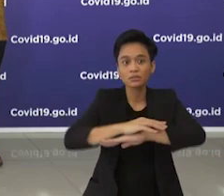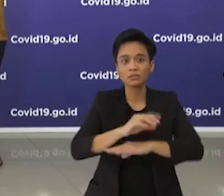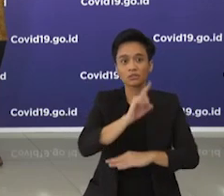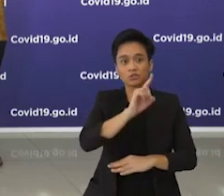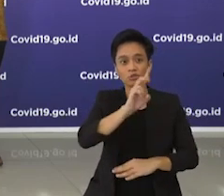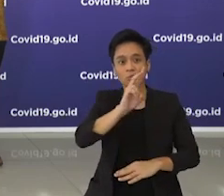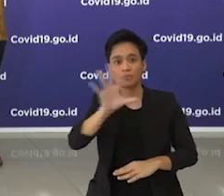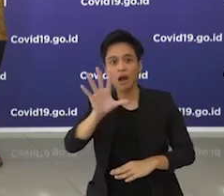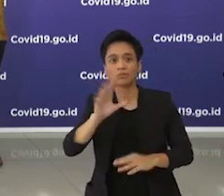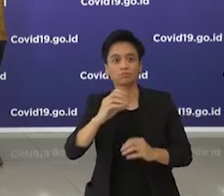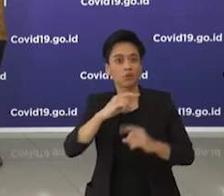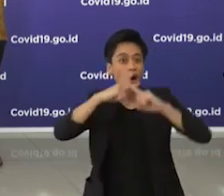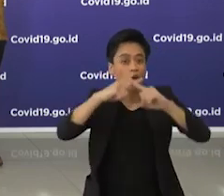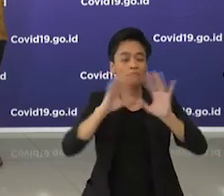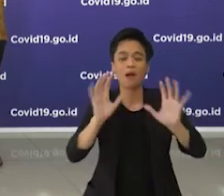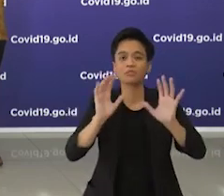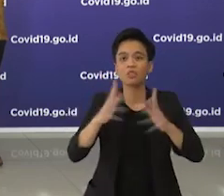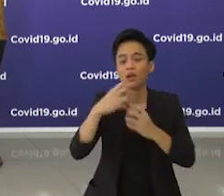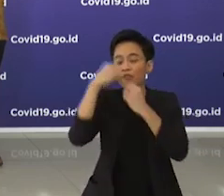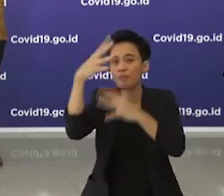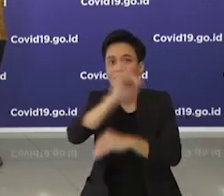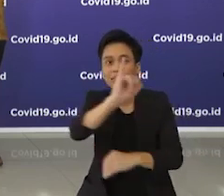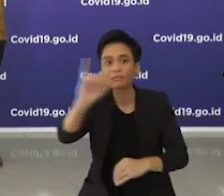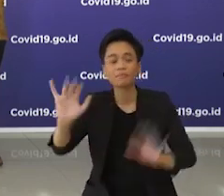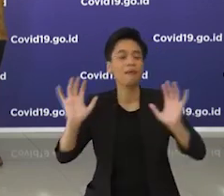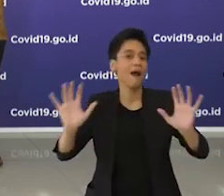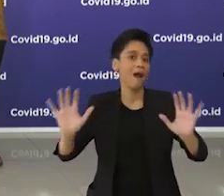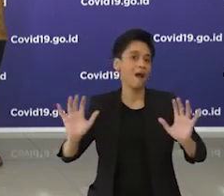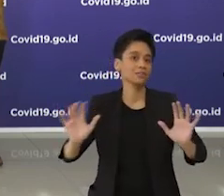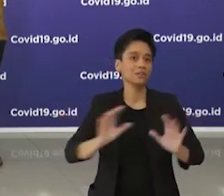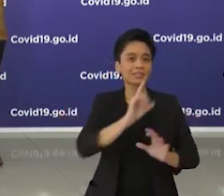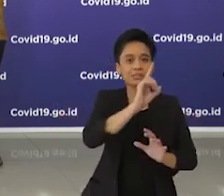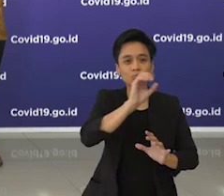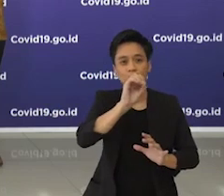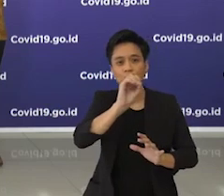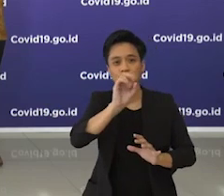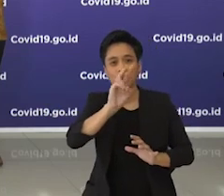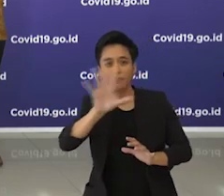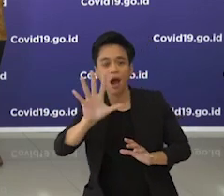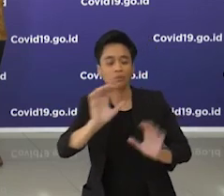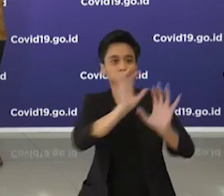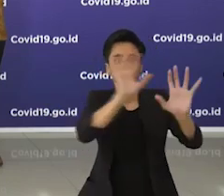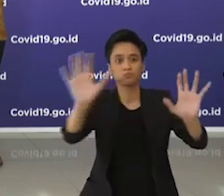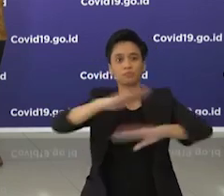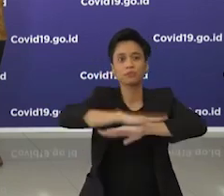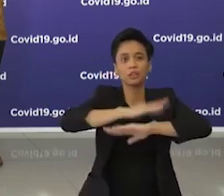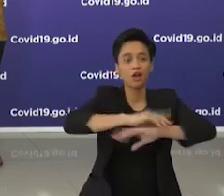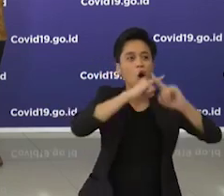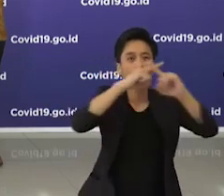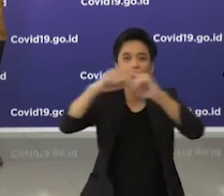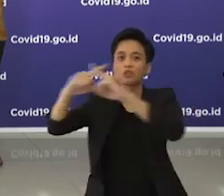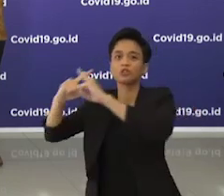atau informasi yang tidak benar di berbagai media di internet semua ini akan